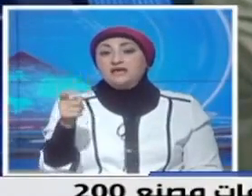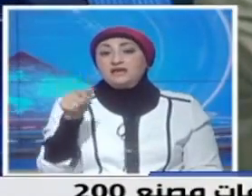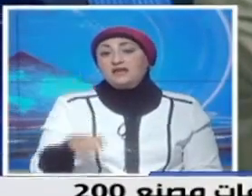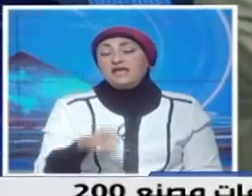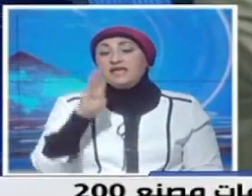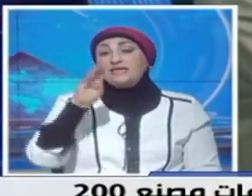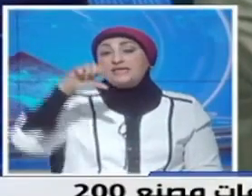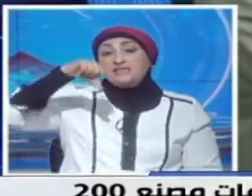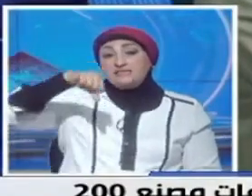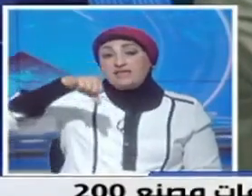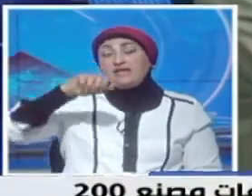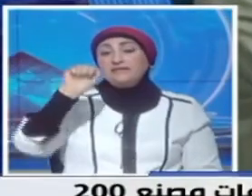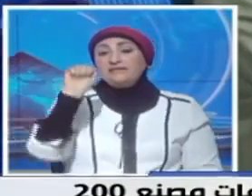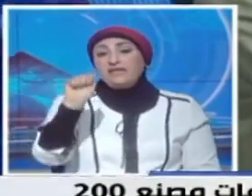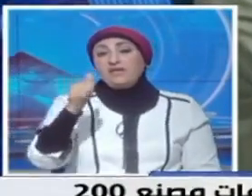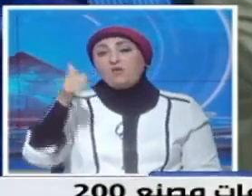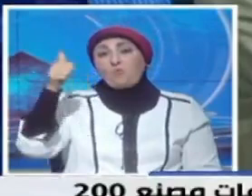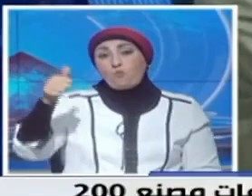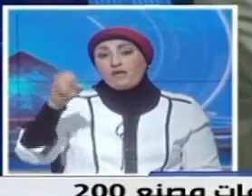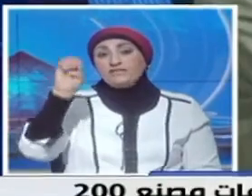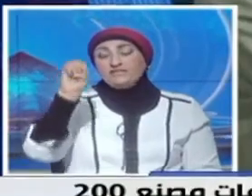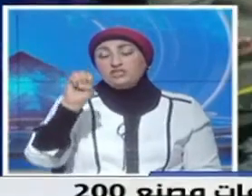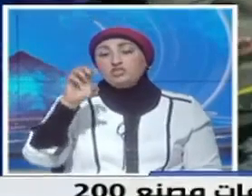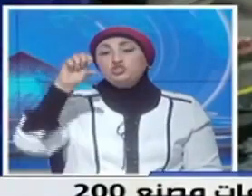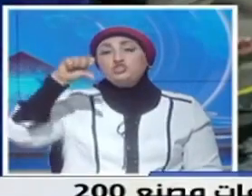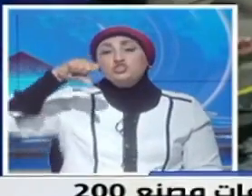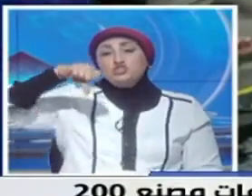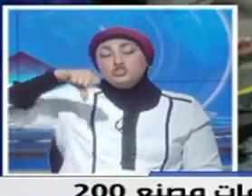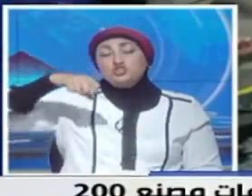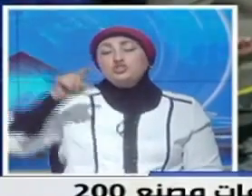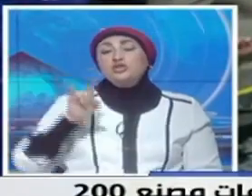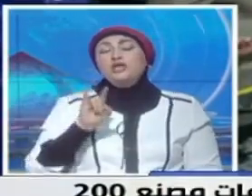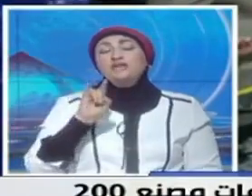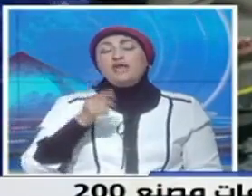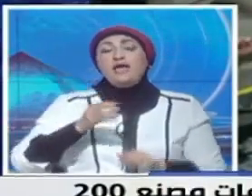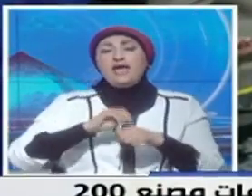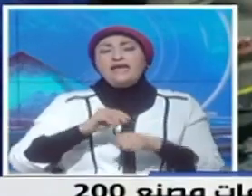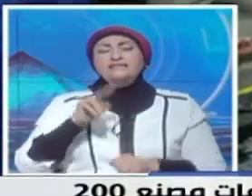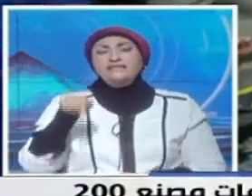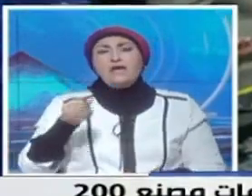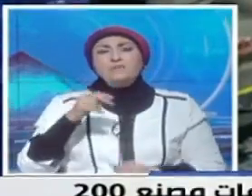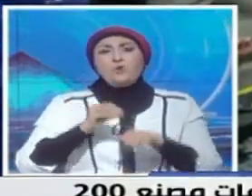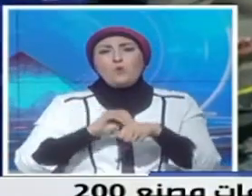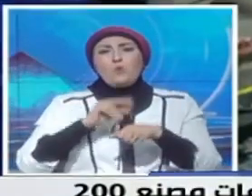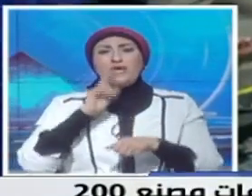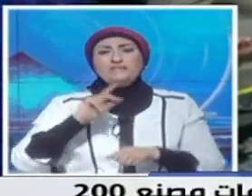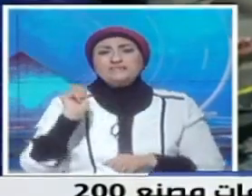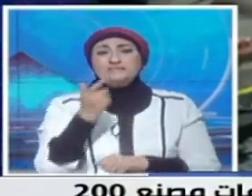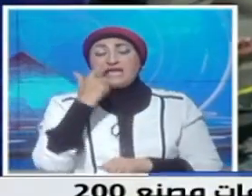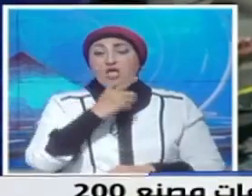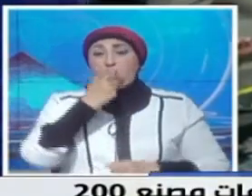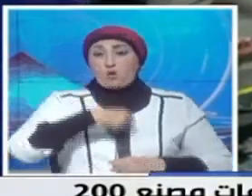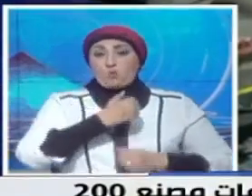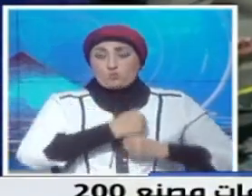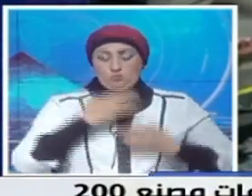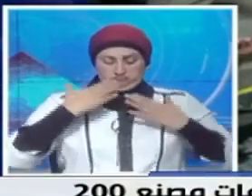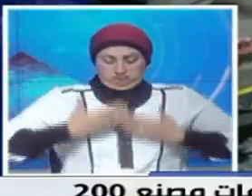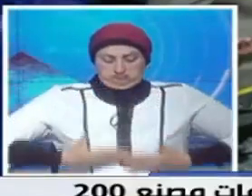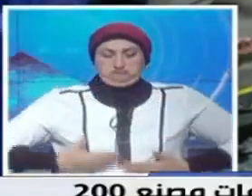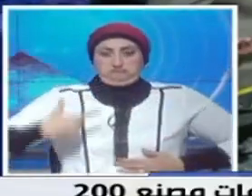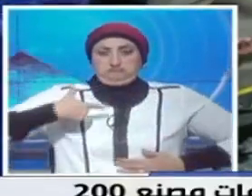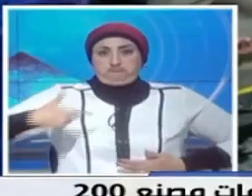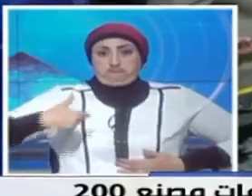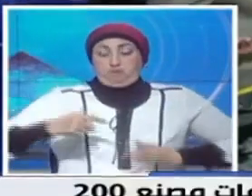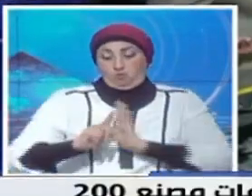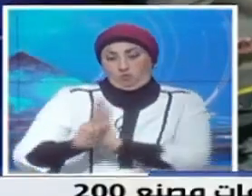K9A1EG. كما يلبي المصنع احتياجات وزارة الداخلية من عربات نقل الجنود والسواتر الواقية من